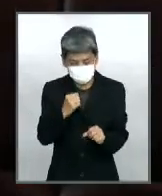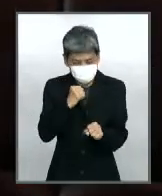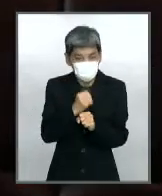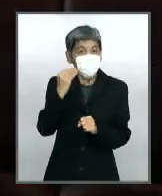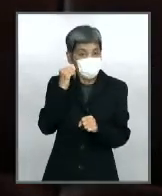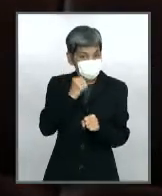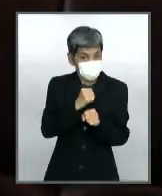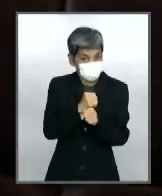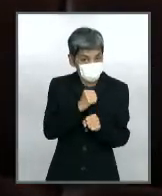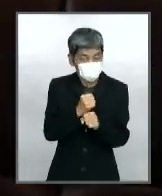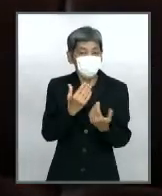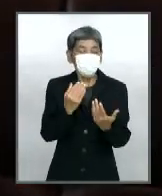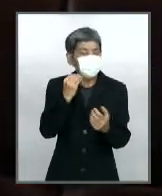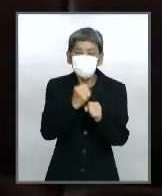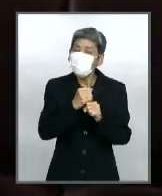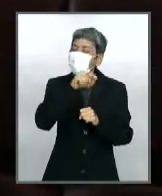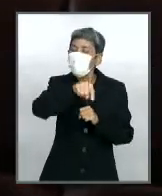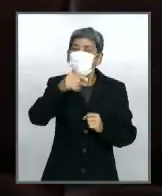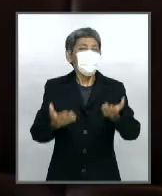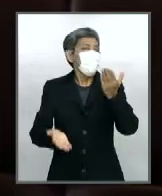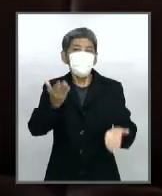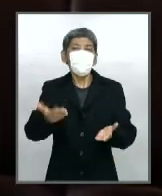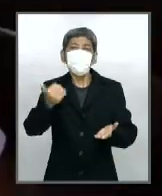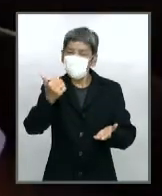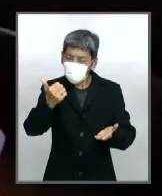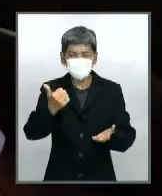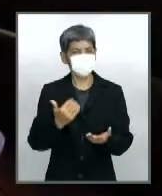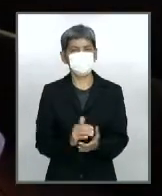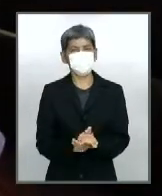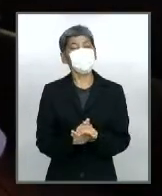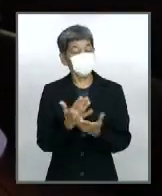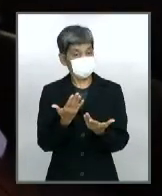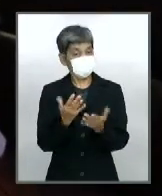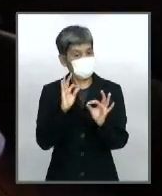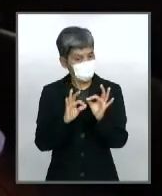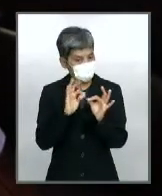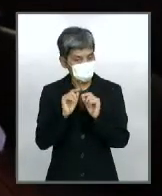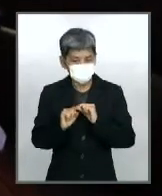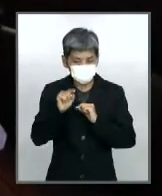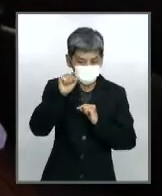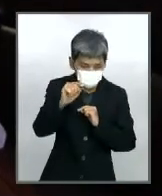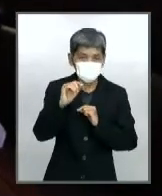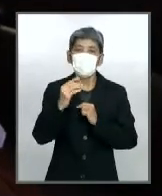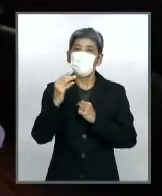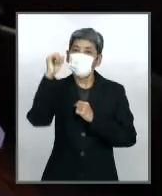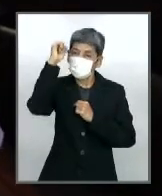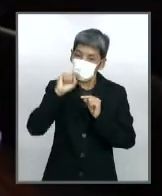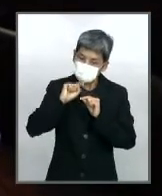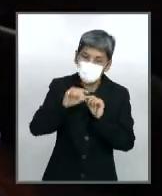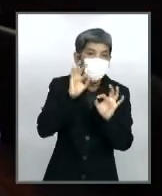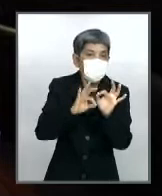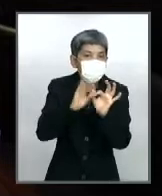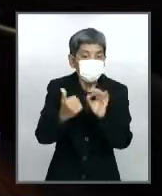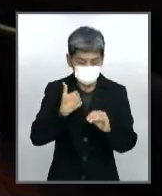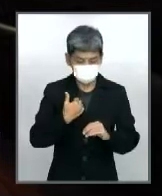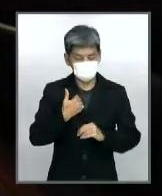ที่เขาทำงานที่บ้านหรือว่าทำงานที่ไหนก็ได้เนี่ยมันสามารถประหยัดเรื่องค่าเดินทางได้ จริงค่ะ เขามี